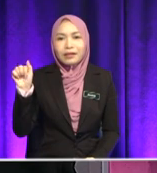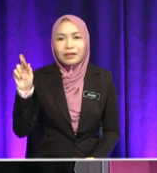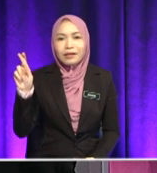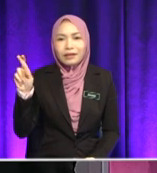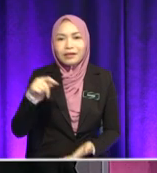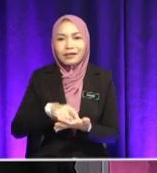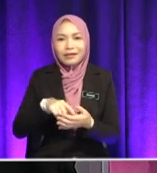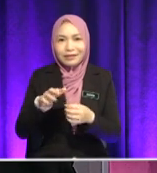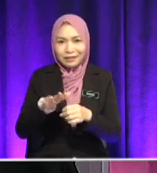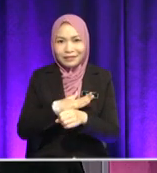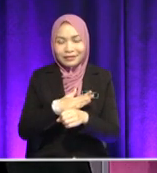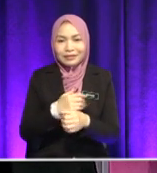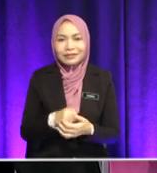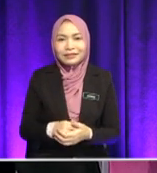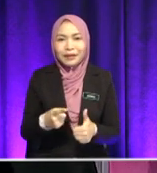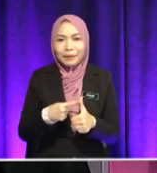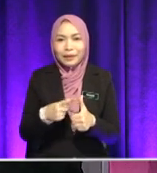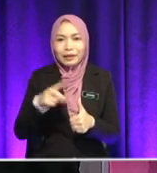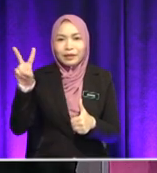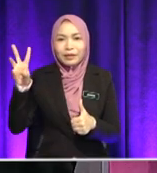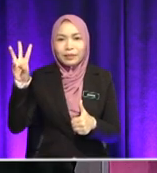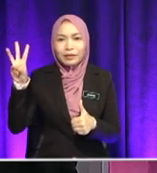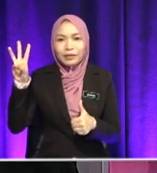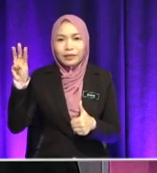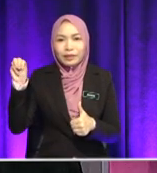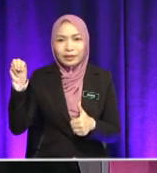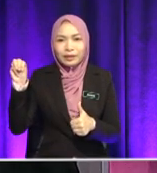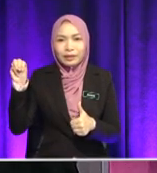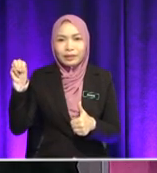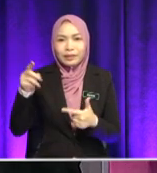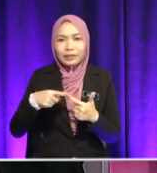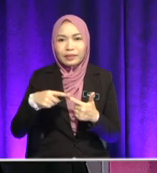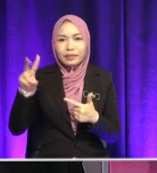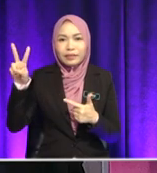wayang pertama 26 itu Wayah kedua